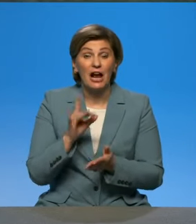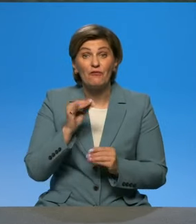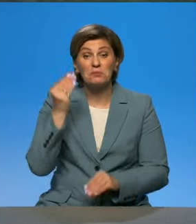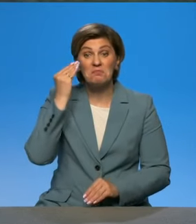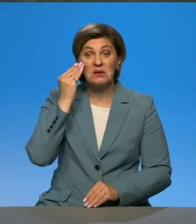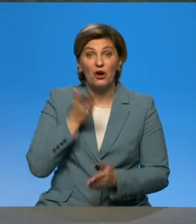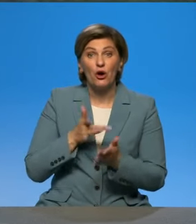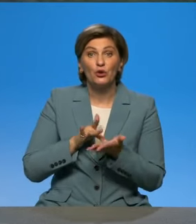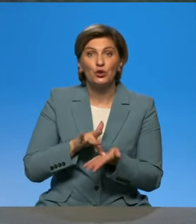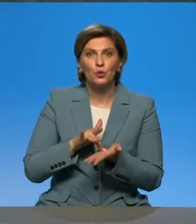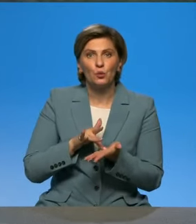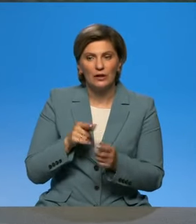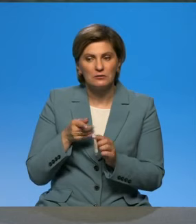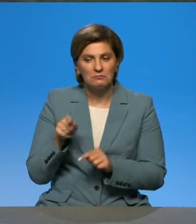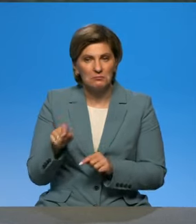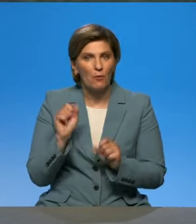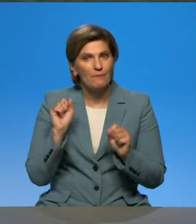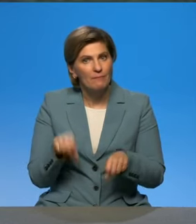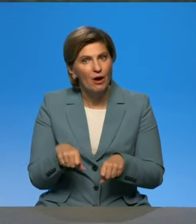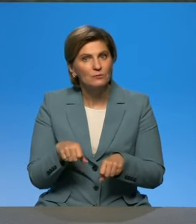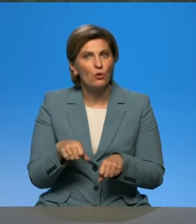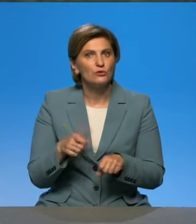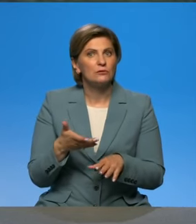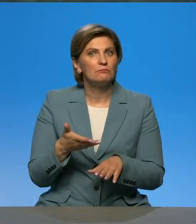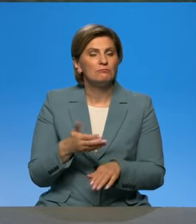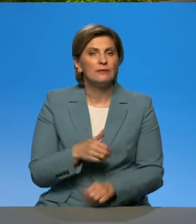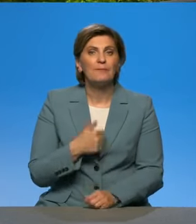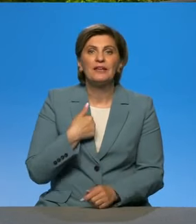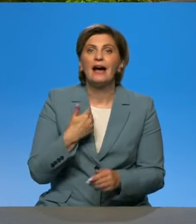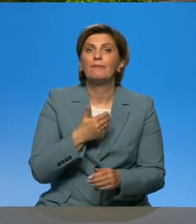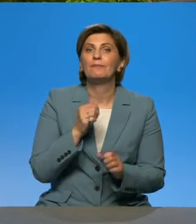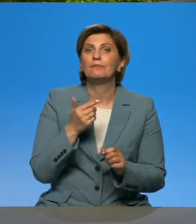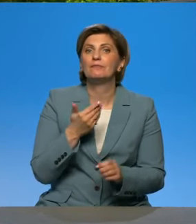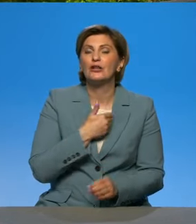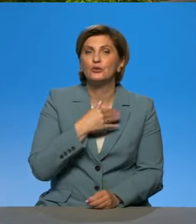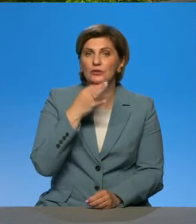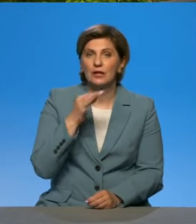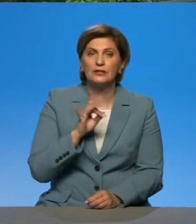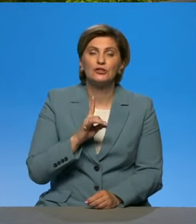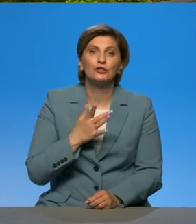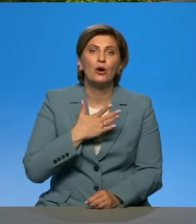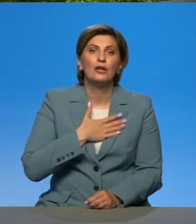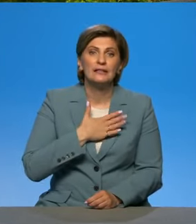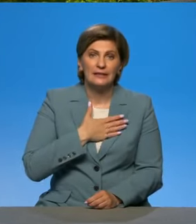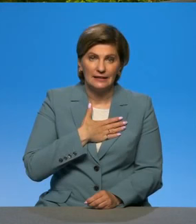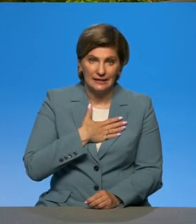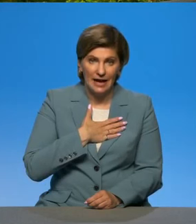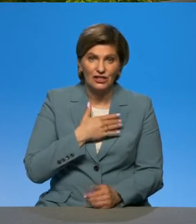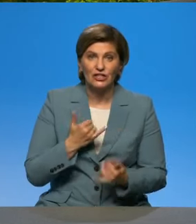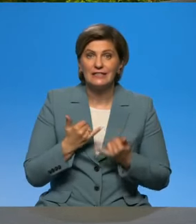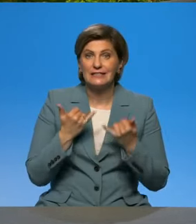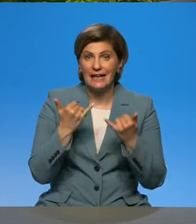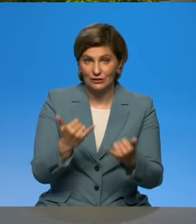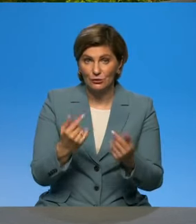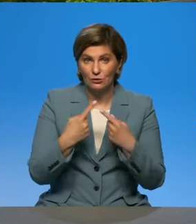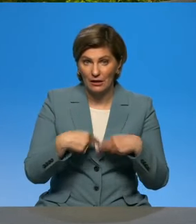это вообще доступно, возможно? Я вам должен сказать, что когда, ну, во-первых, в нашей заслуге еще и организация виз